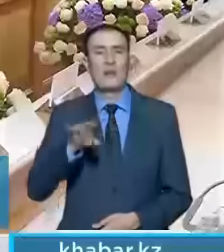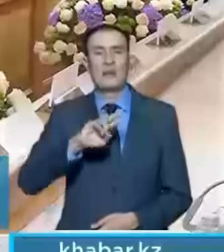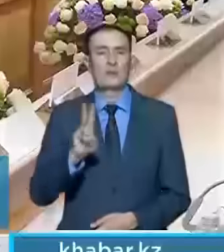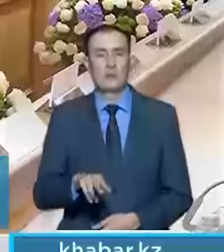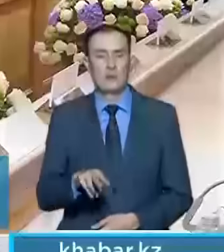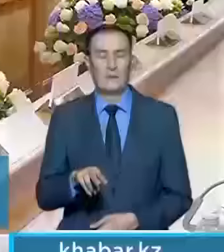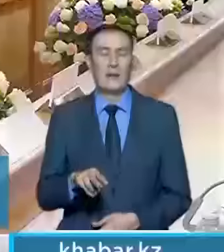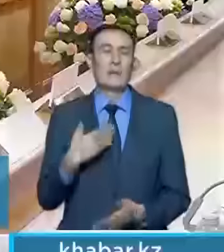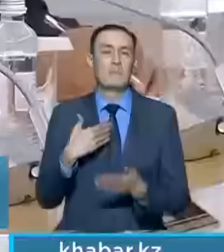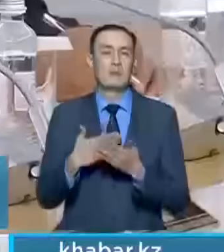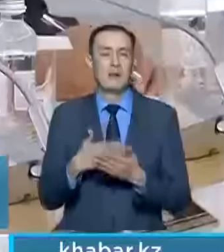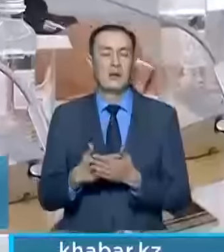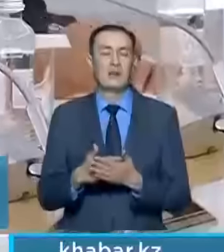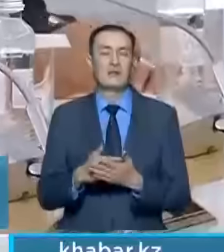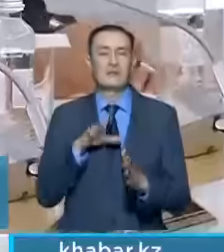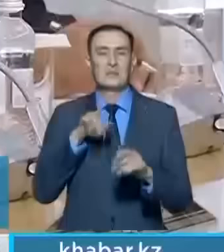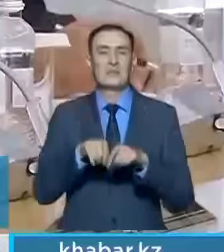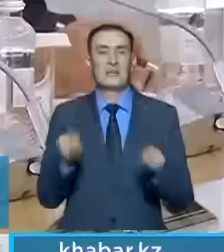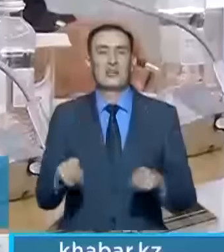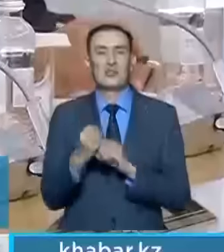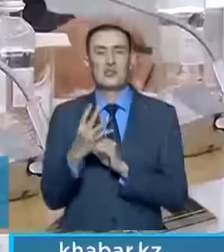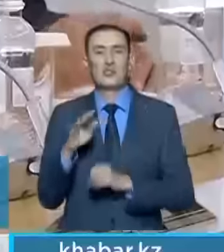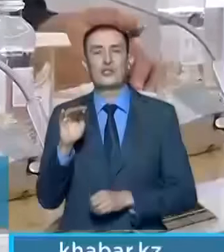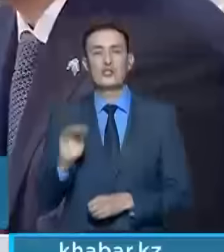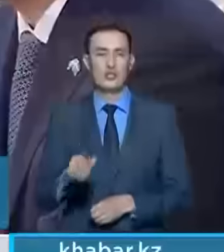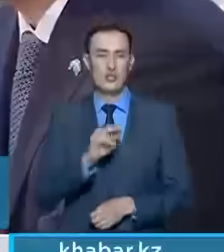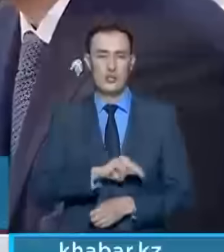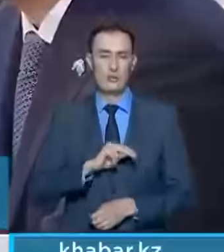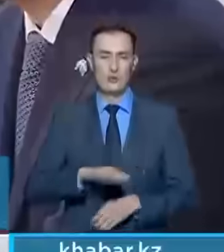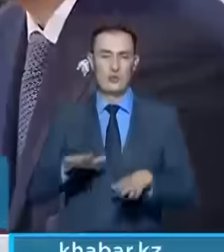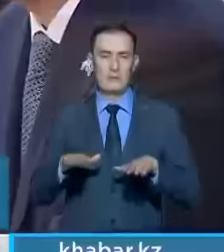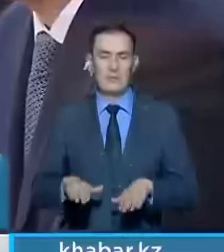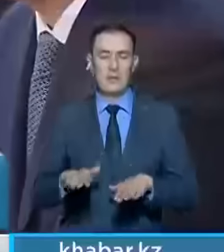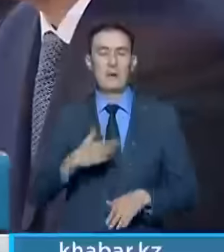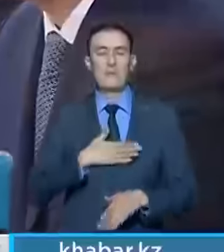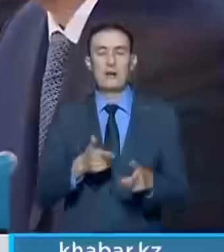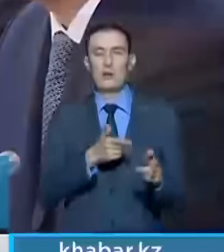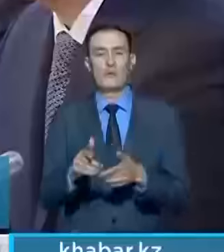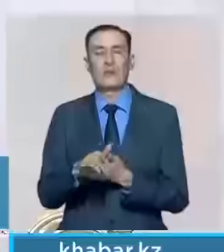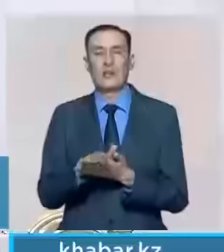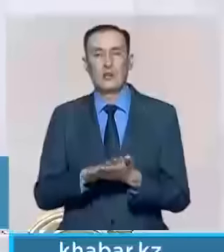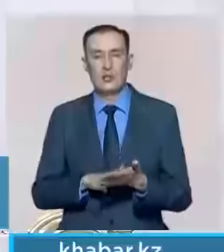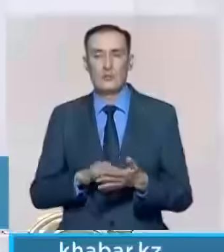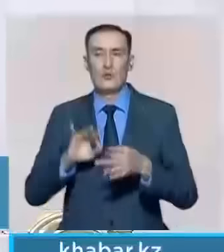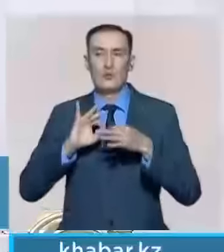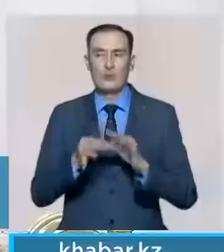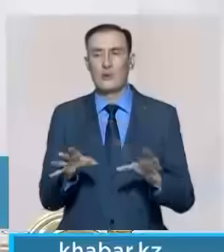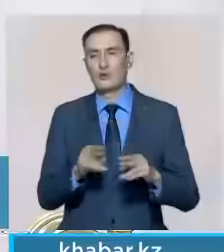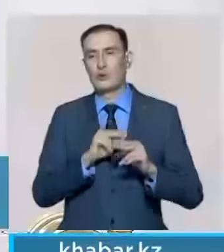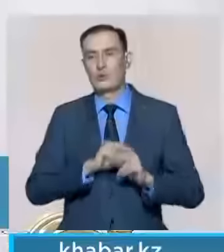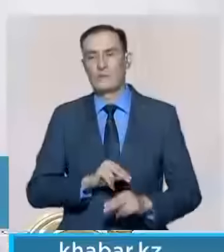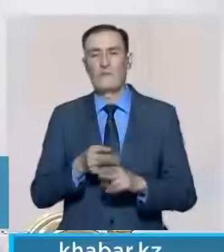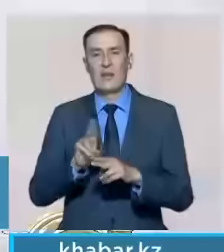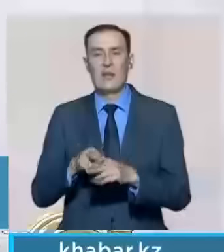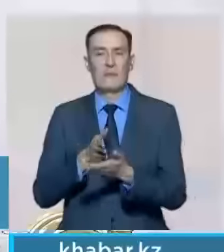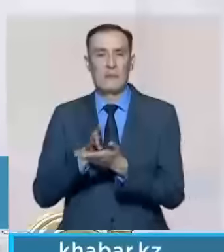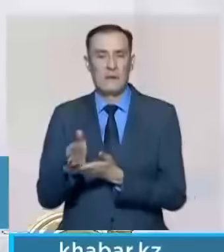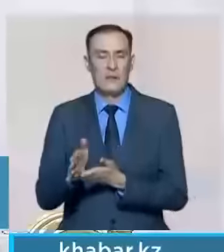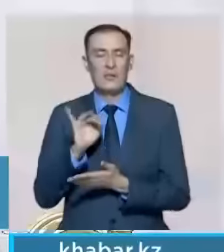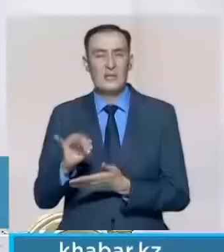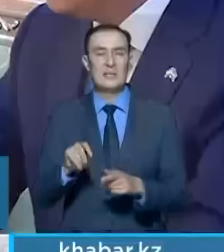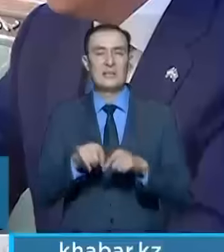долларов, предполагающих создание более 14 тысяч рабочих мест. Мы готовы к дальнейшему углублению сотрудничества в этом направлении